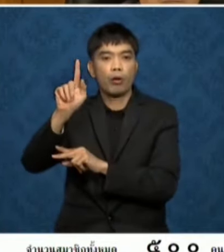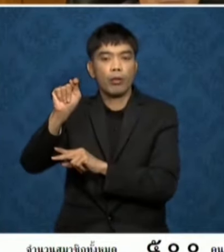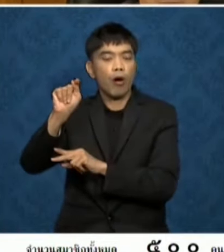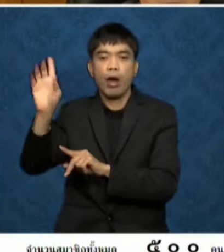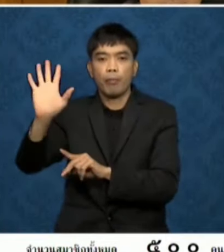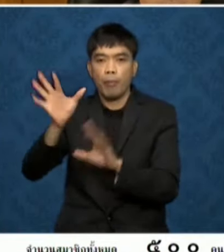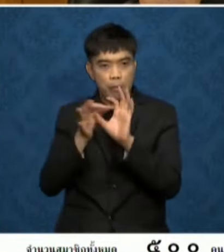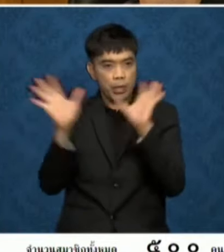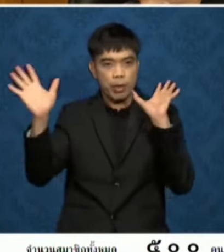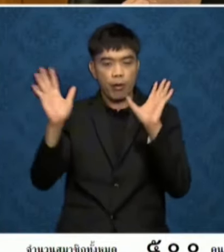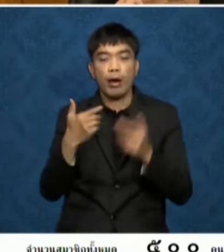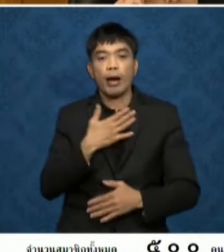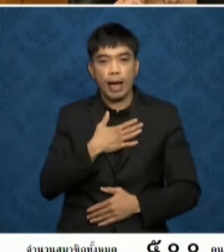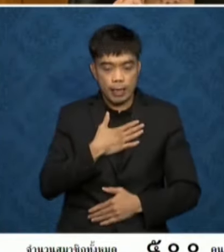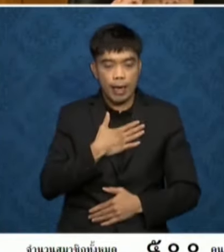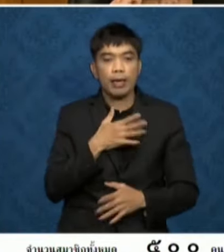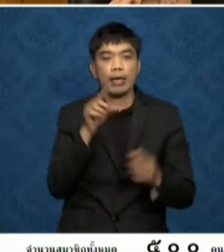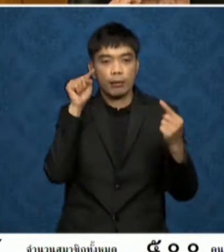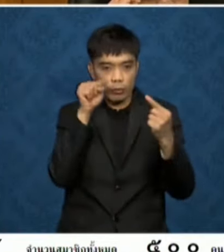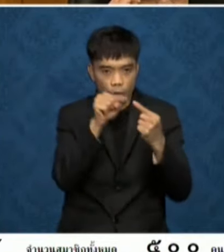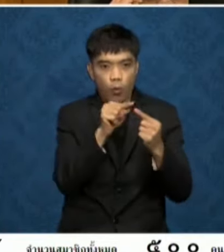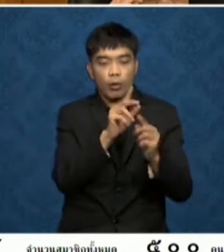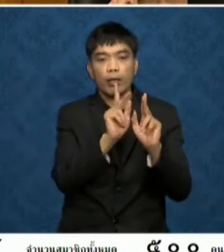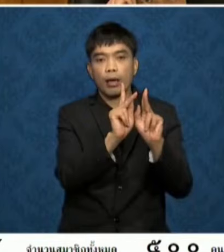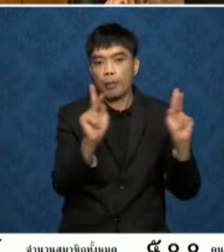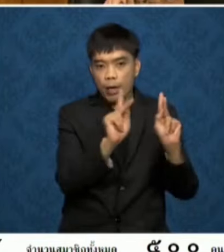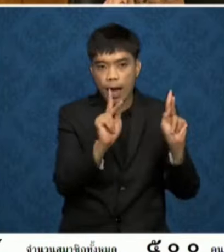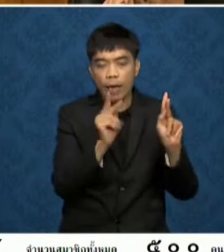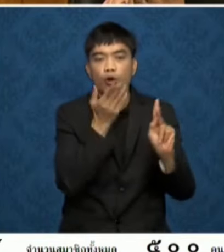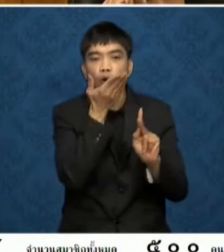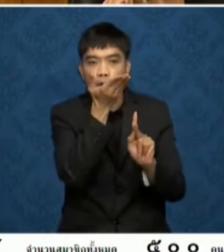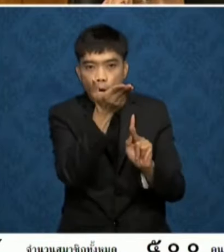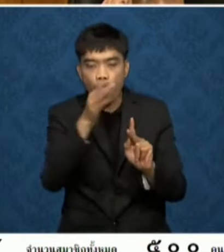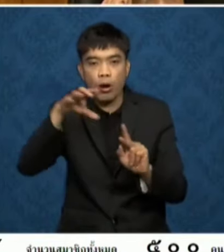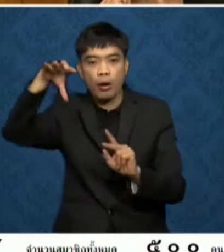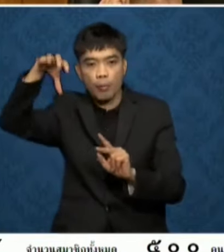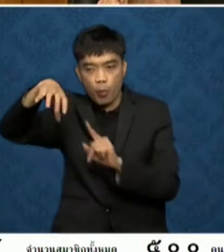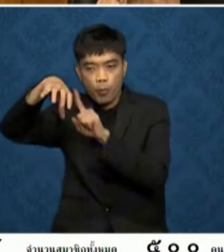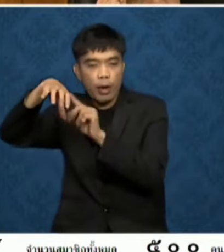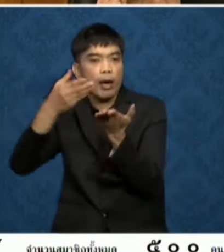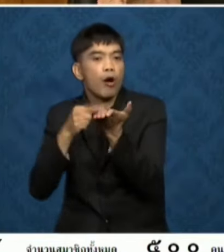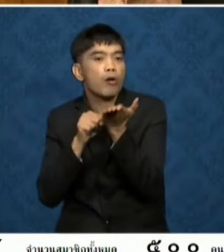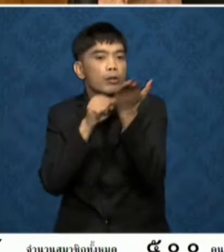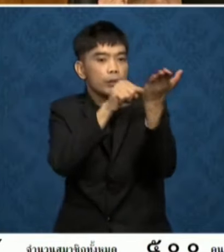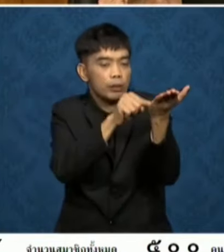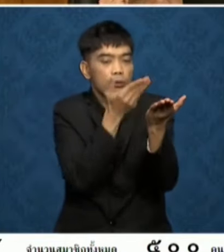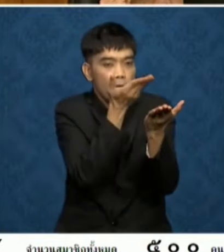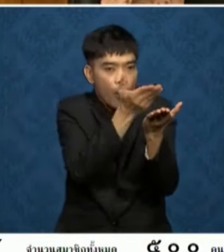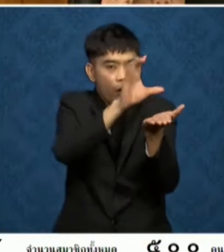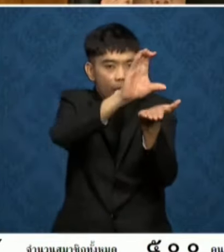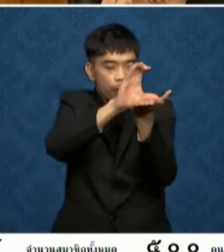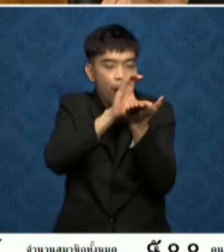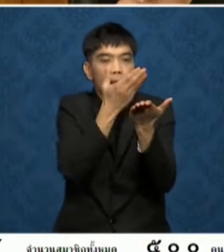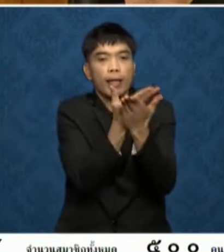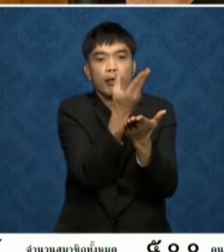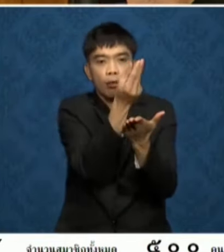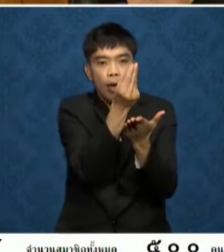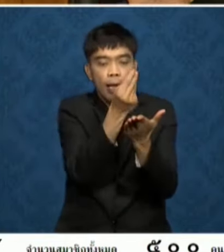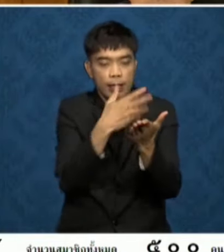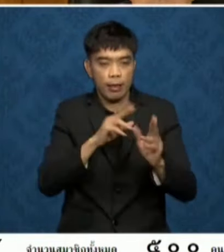ในส่วนของงบประมาณที่มีการตั้งคำขอจากหน่วยงานแล้วก็ผ่านการกันกรองโดยสำนักงบประมาณแล้วเท่